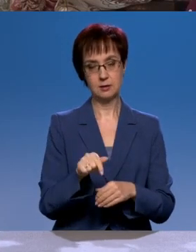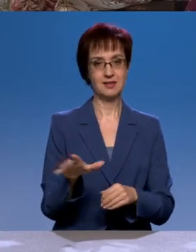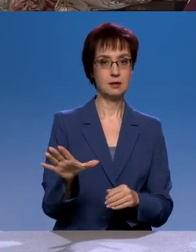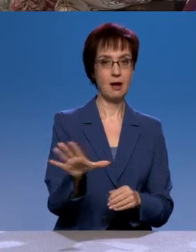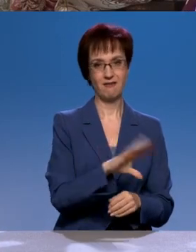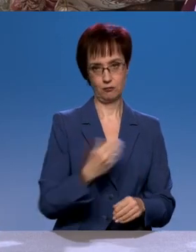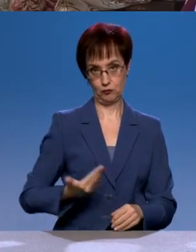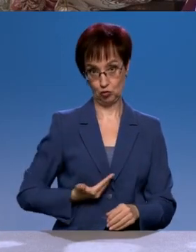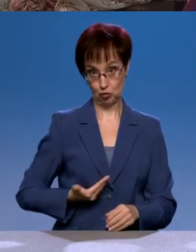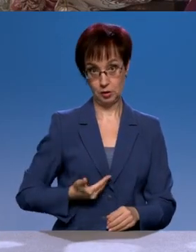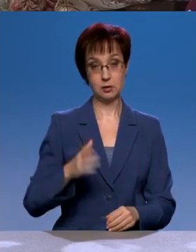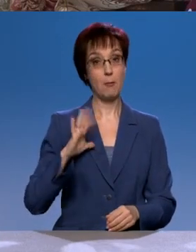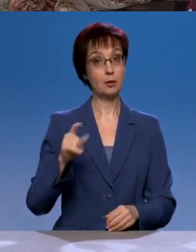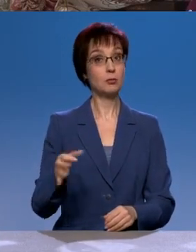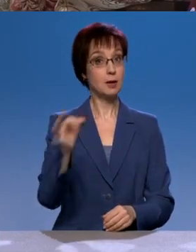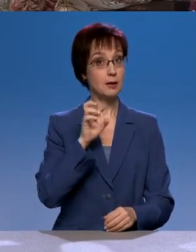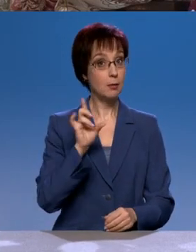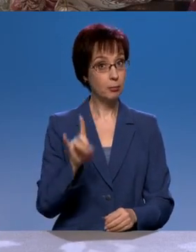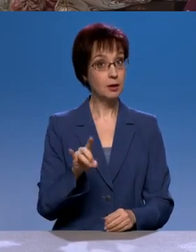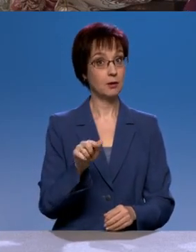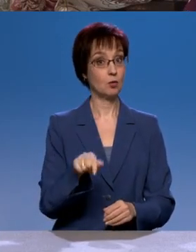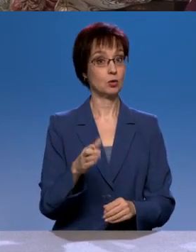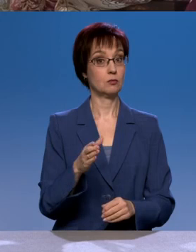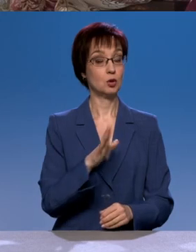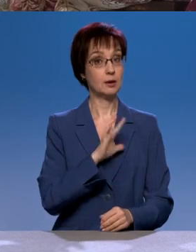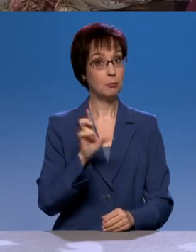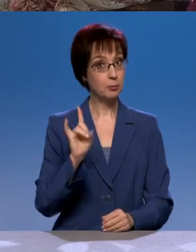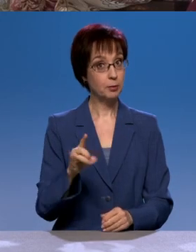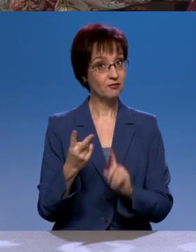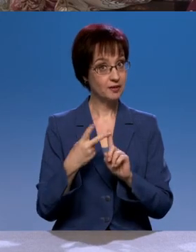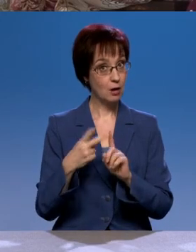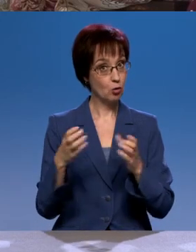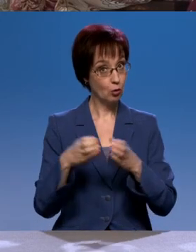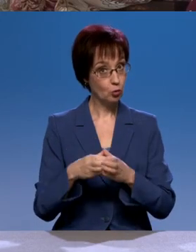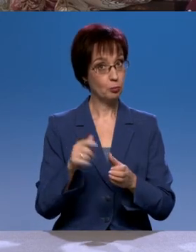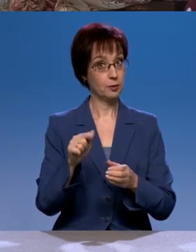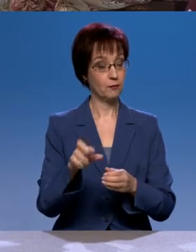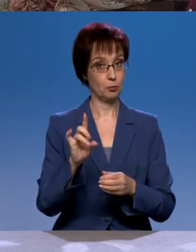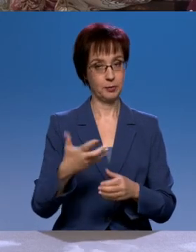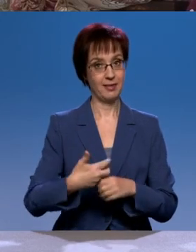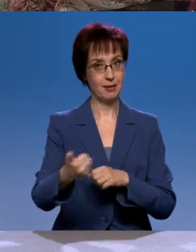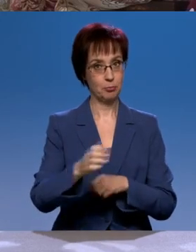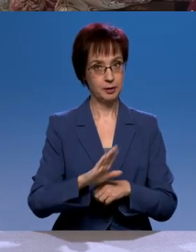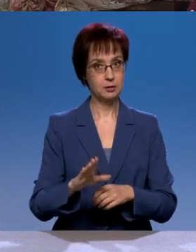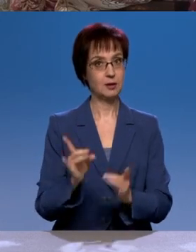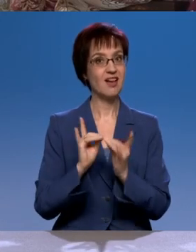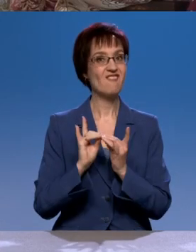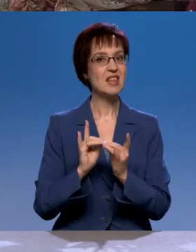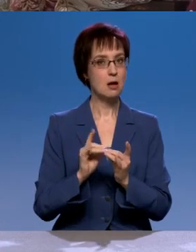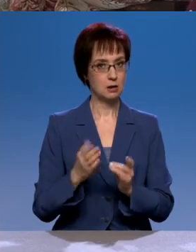второй группы не было, его бы в интернат бы не взяли. Вот. А возраст-то мой